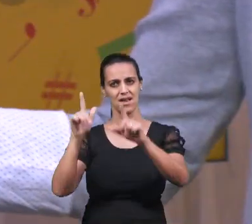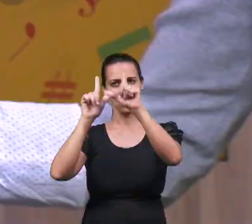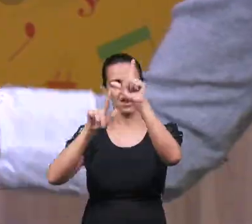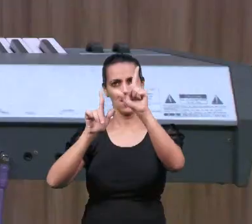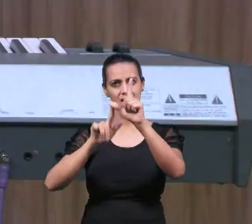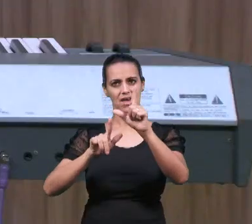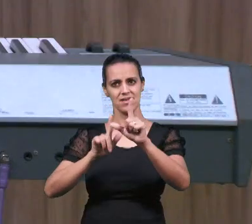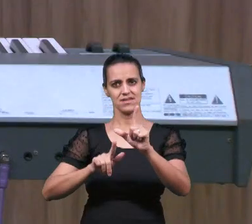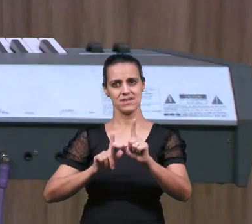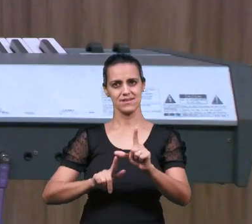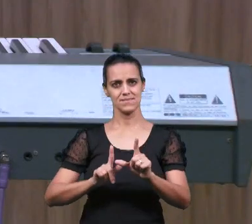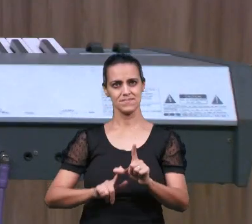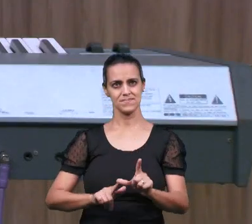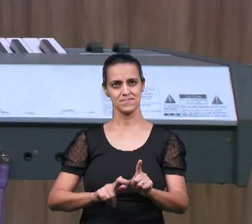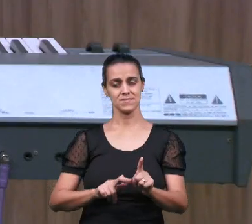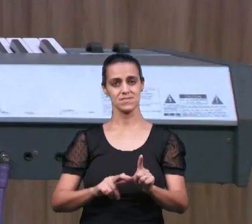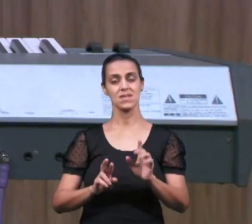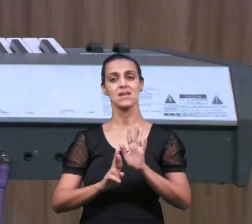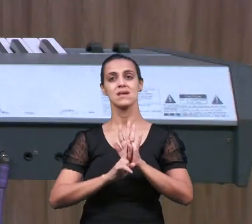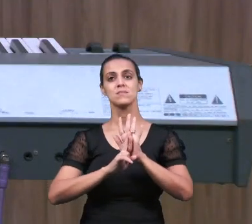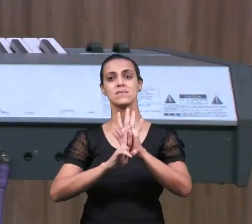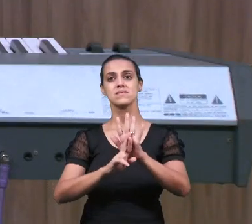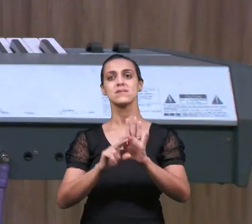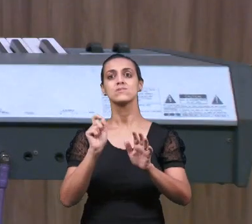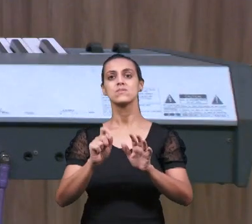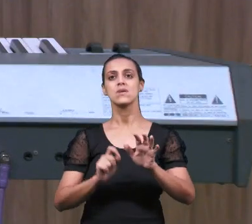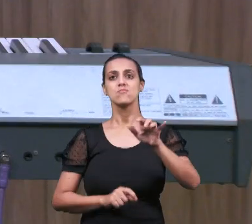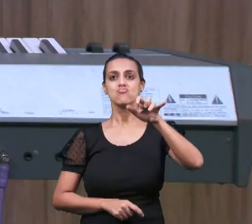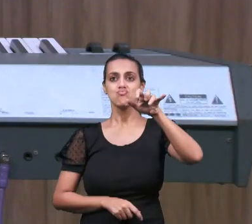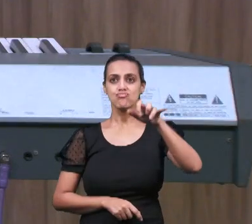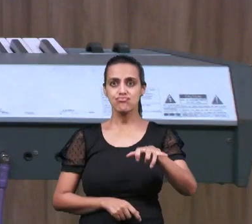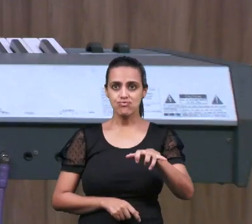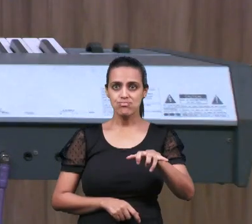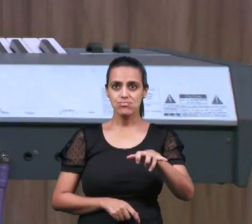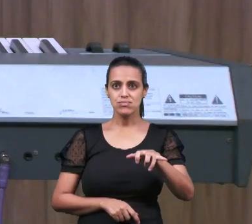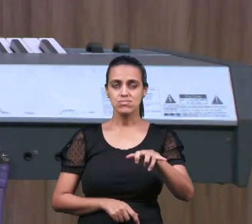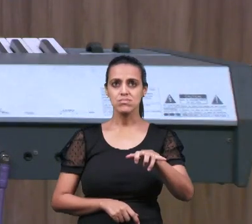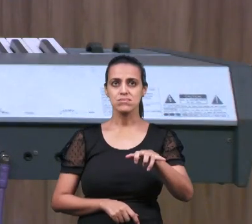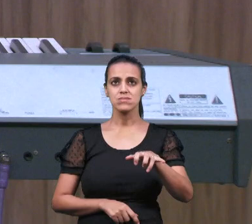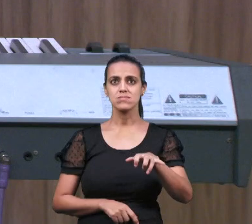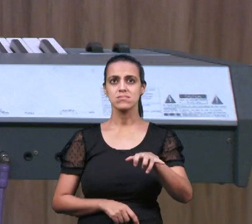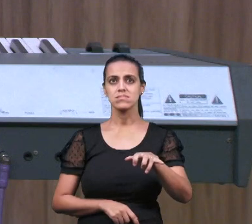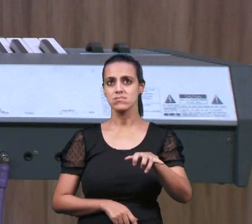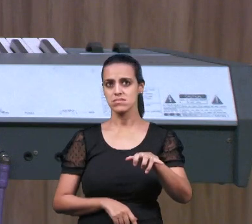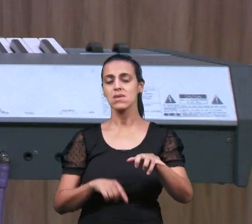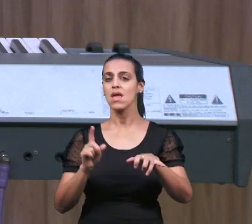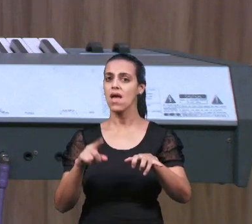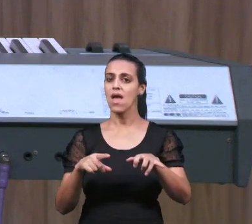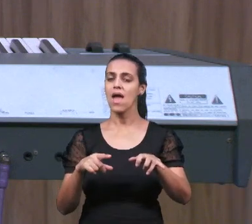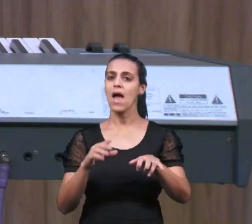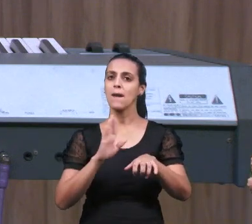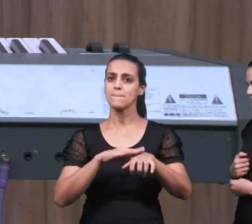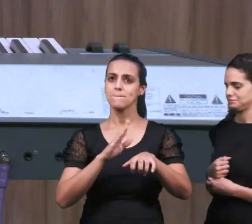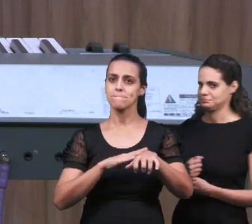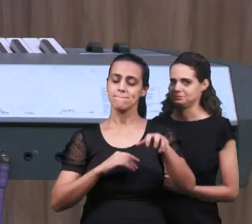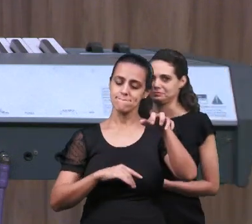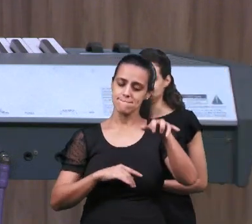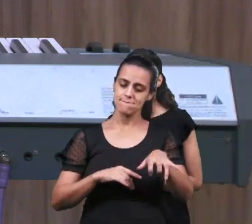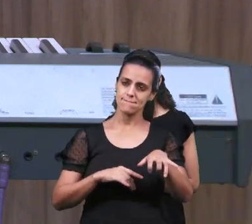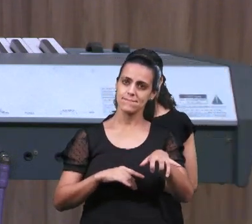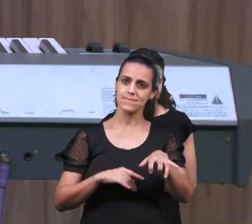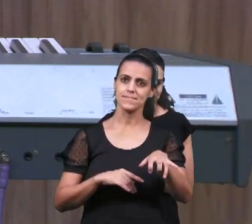en majuscule, elles représentent des accords. Les accords, c'est l'accompagnement de la main